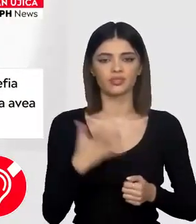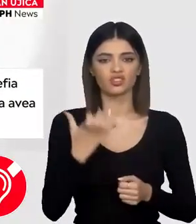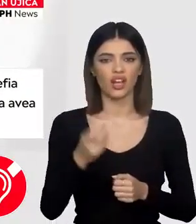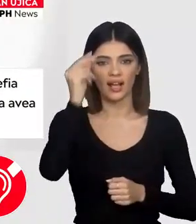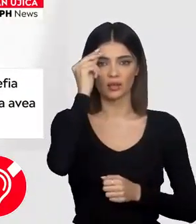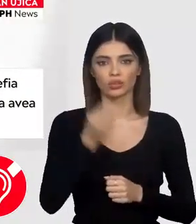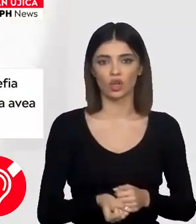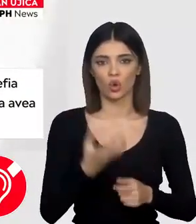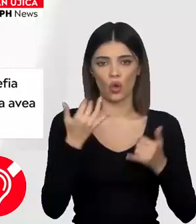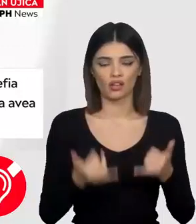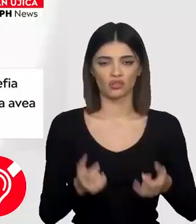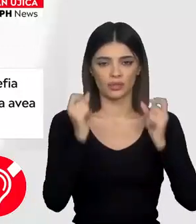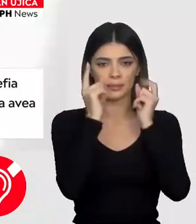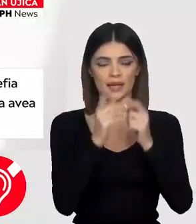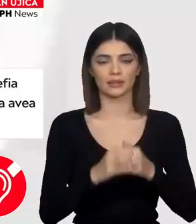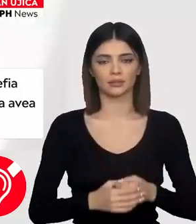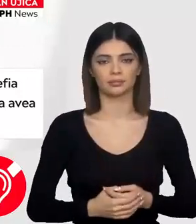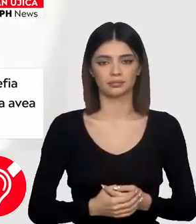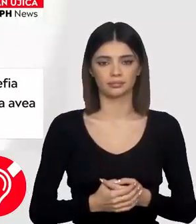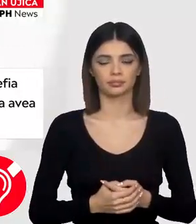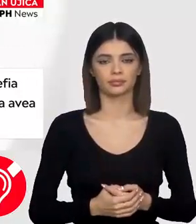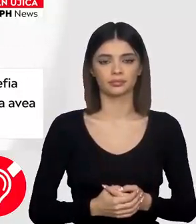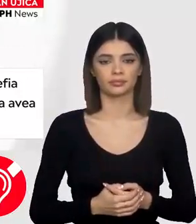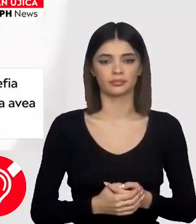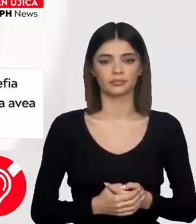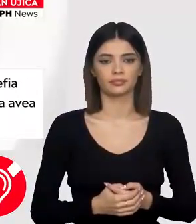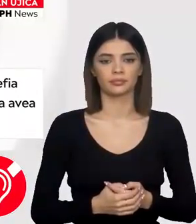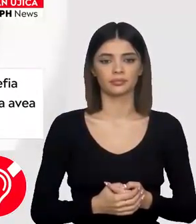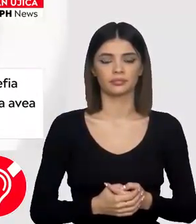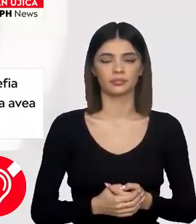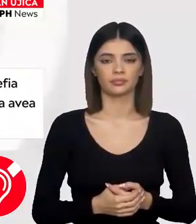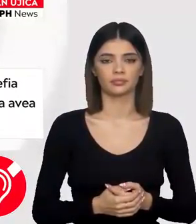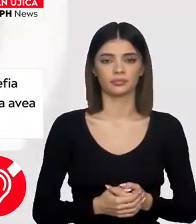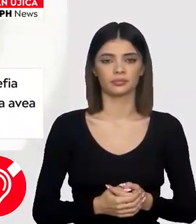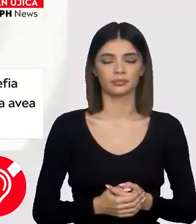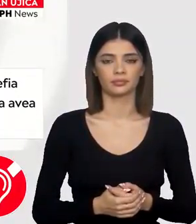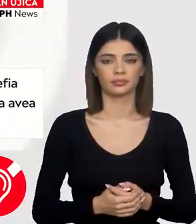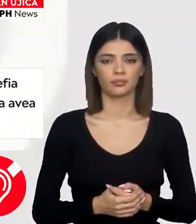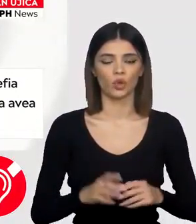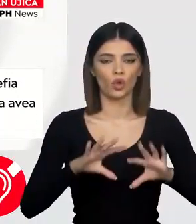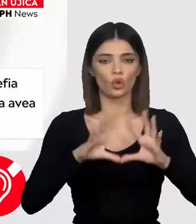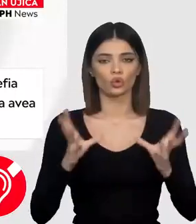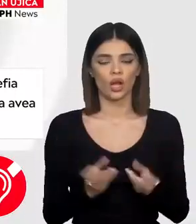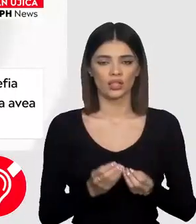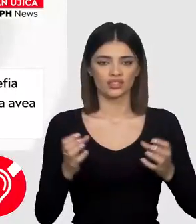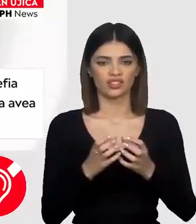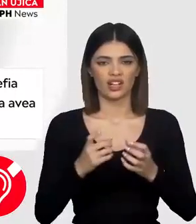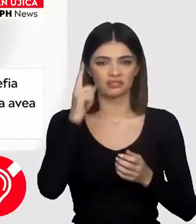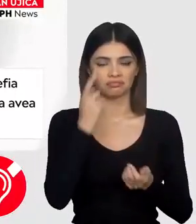această dimineață? Bună dimineața, Tatiana! Iată că toată această sagă s-a încheiat în urmă